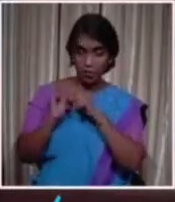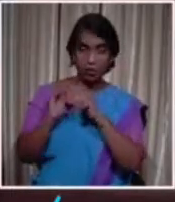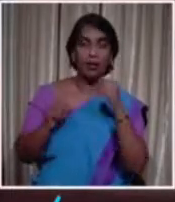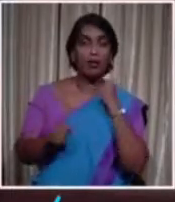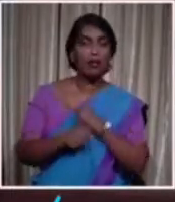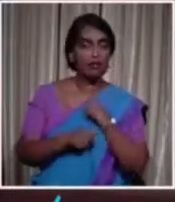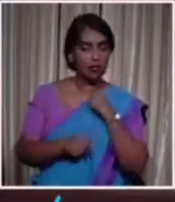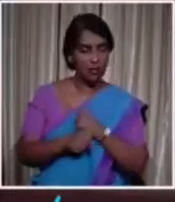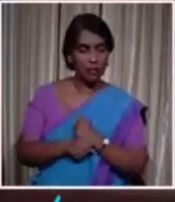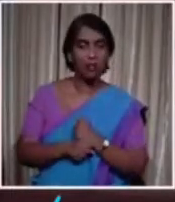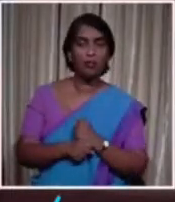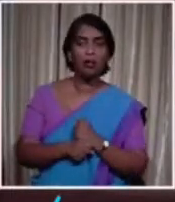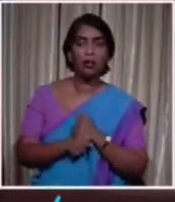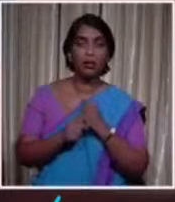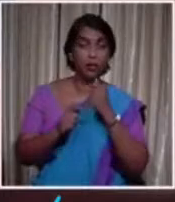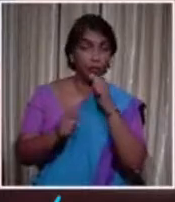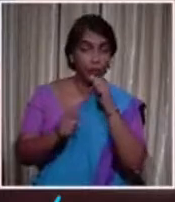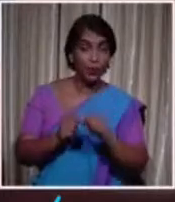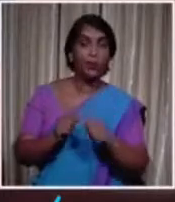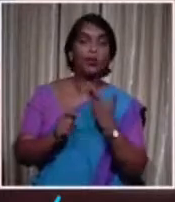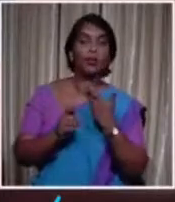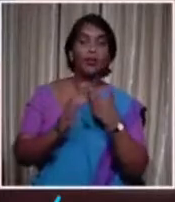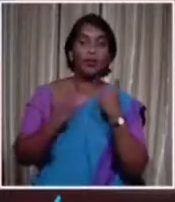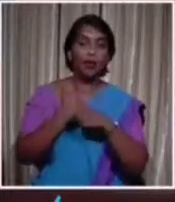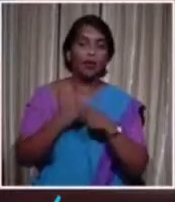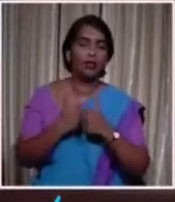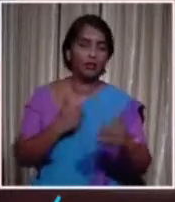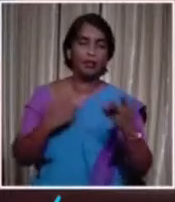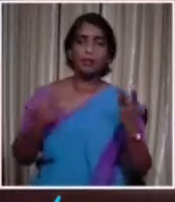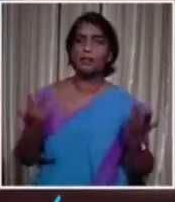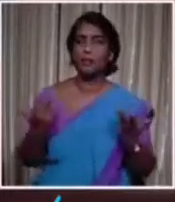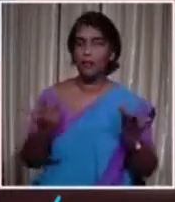राज्य आकृति अखदागन अभी असमर्थलातेन